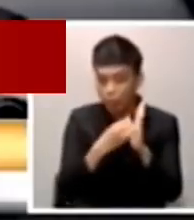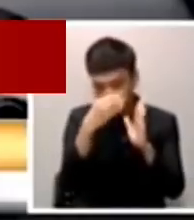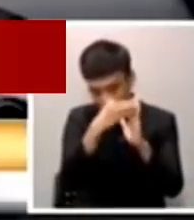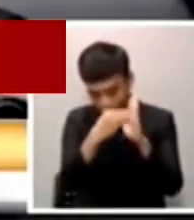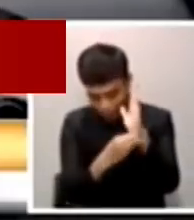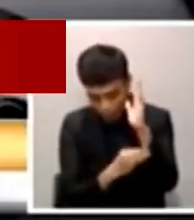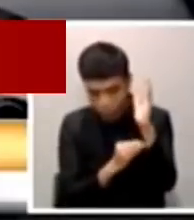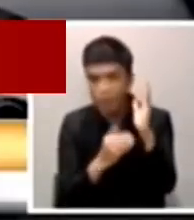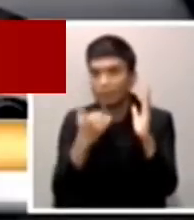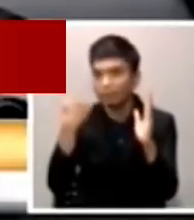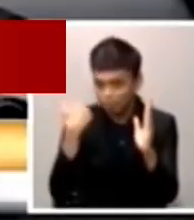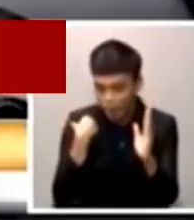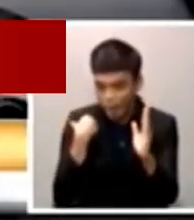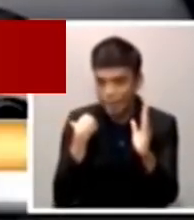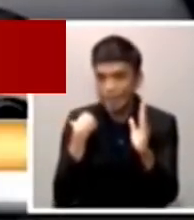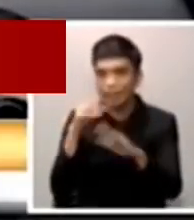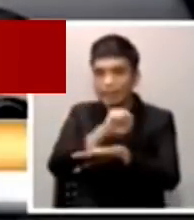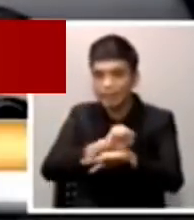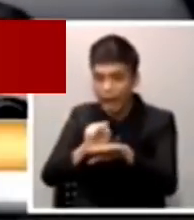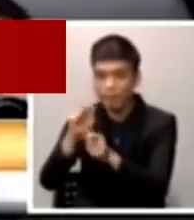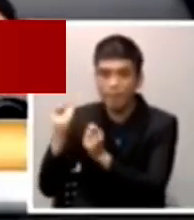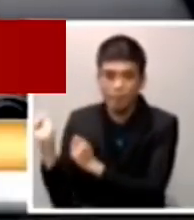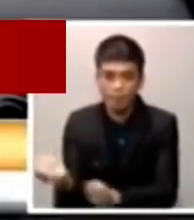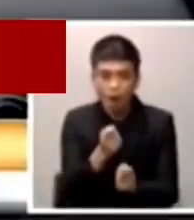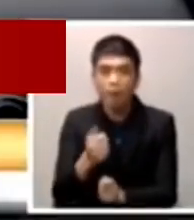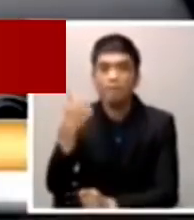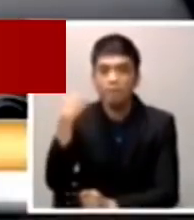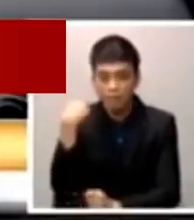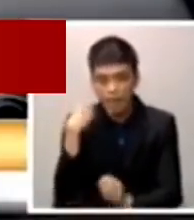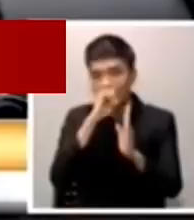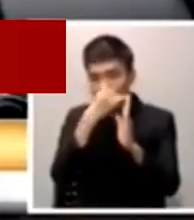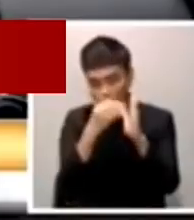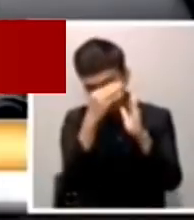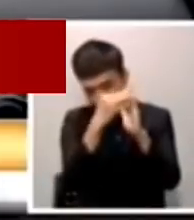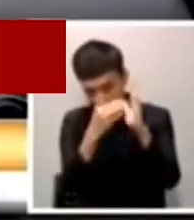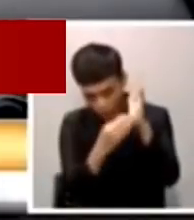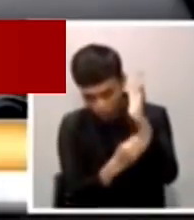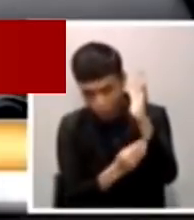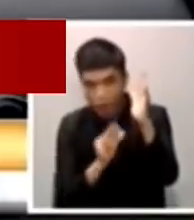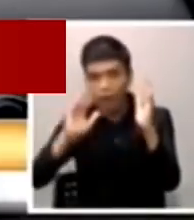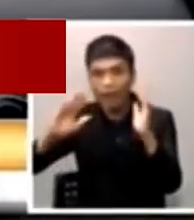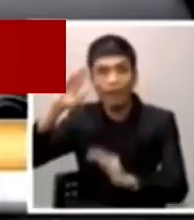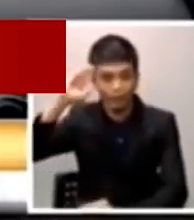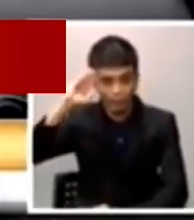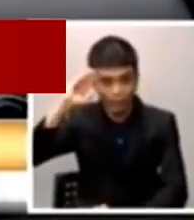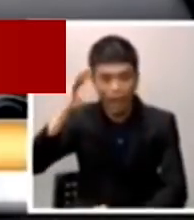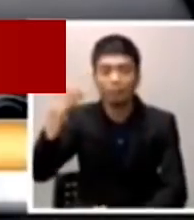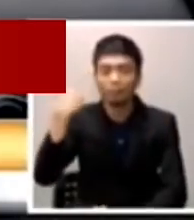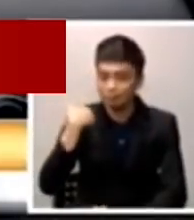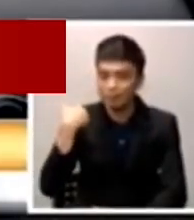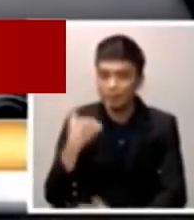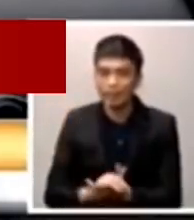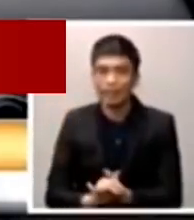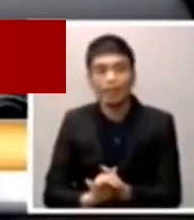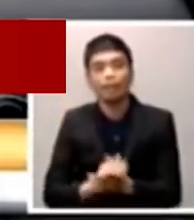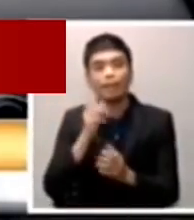คที่มีกองทัพอยู่มีสนามเกือบทุกจังหวัดแล้วก็มีสนามที่มีการทำประ